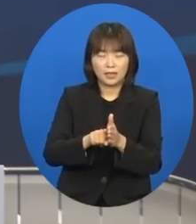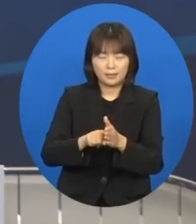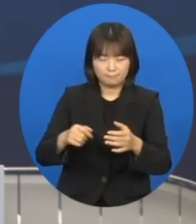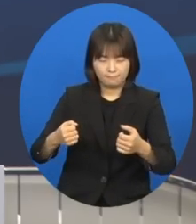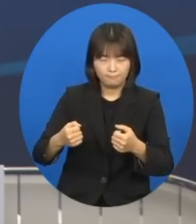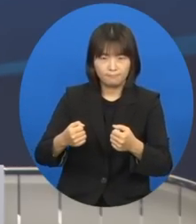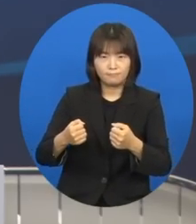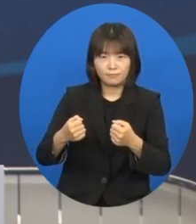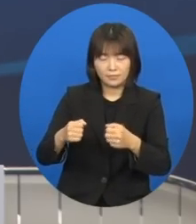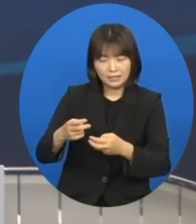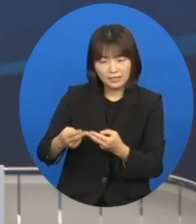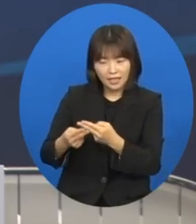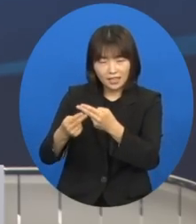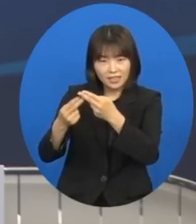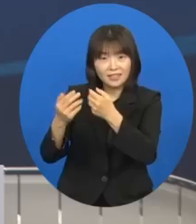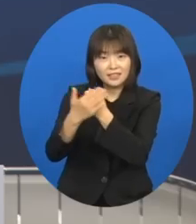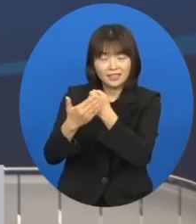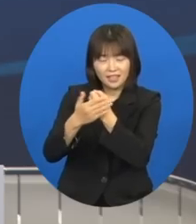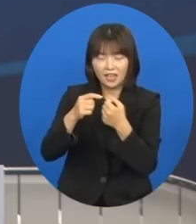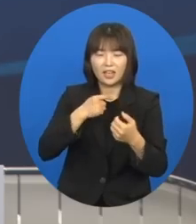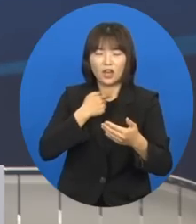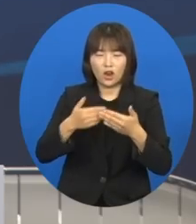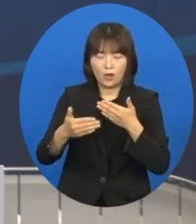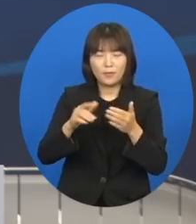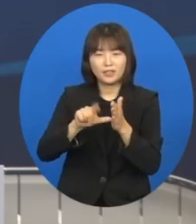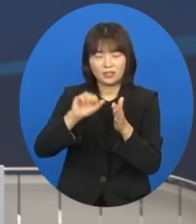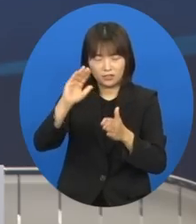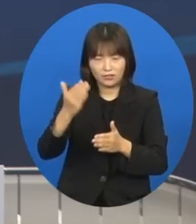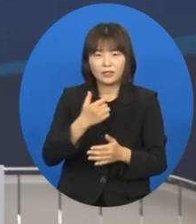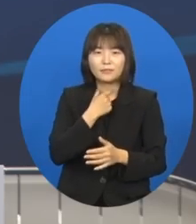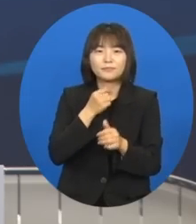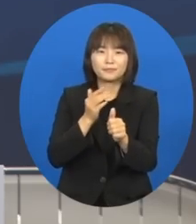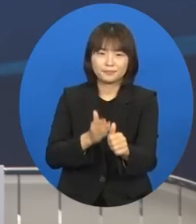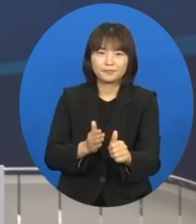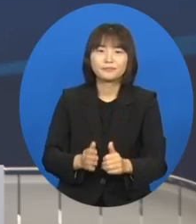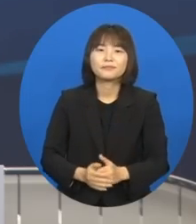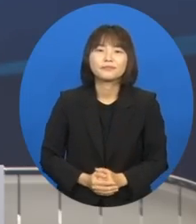쌓아두신 은혜를 경험하는 시간이 되시길 바랍니다.